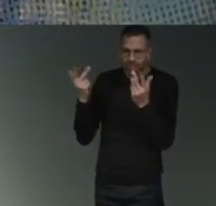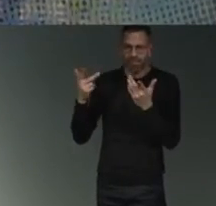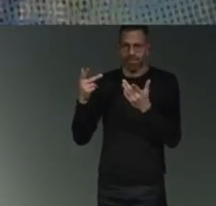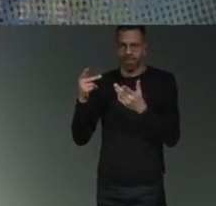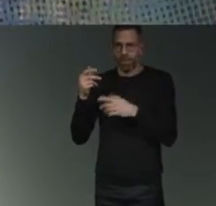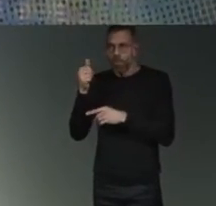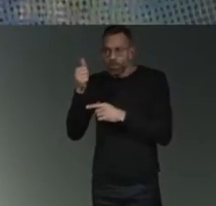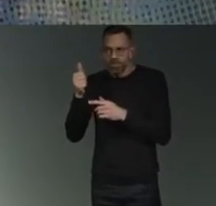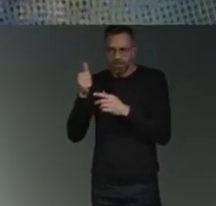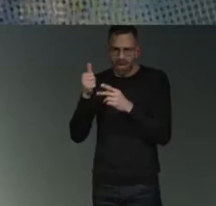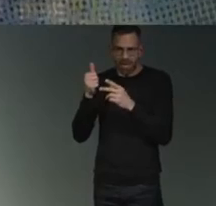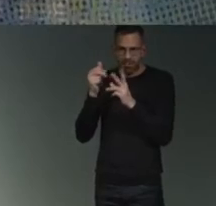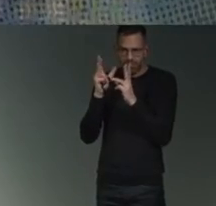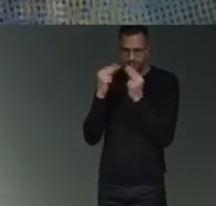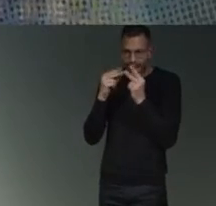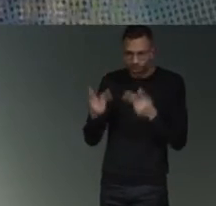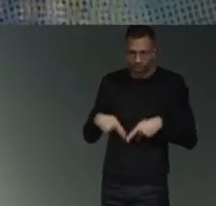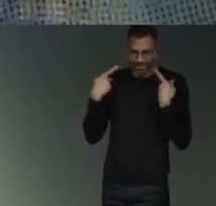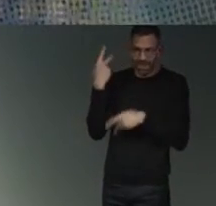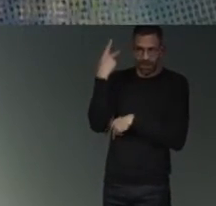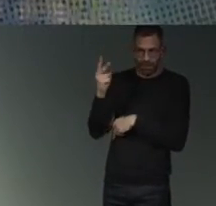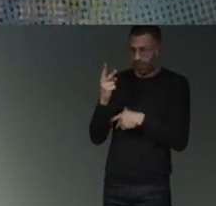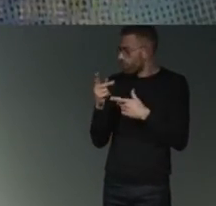tour des confidences, c'est-à-dire répondre. Pour continuer la discussion,